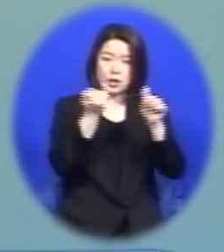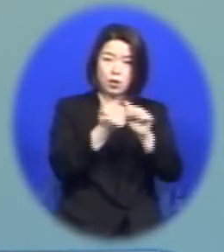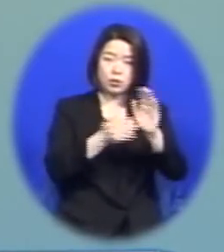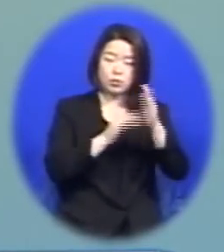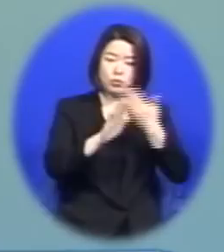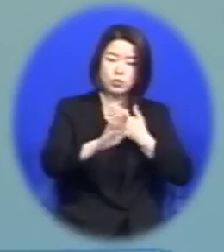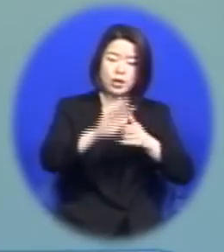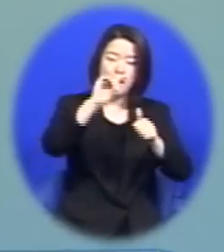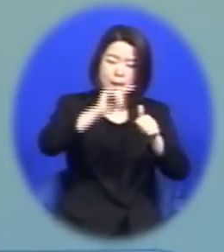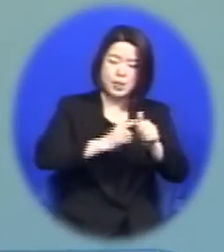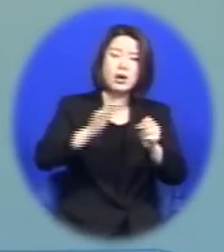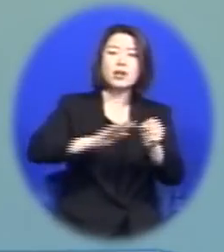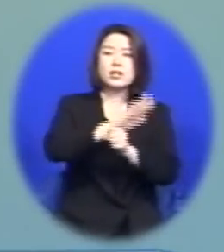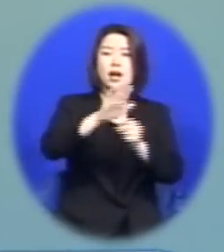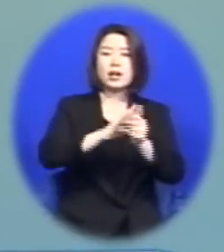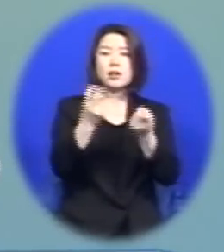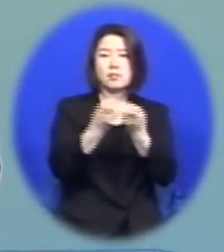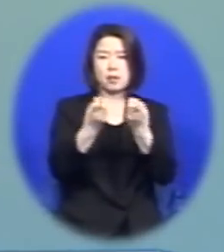배웠어요